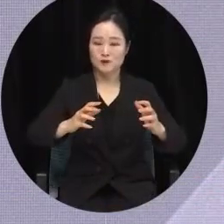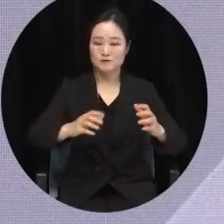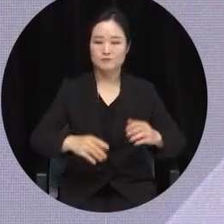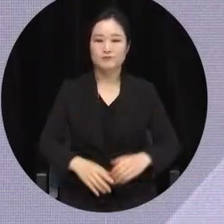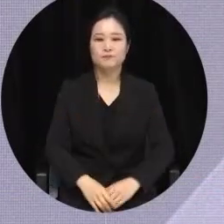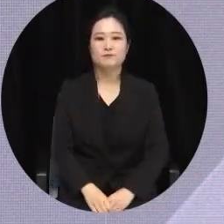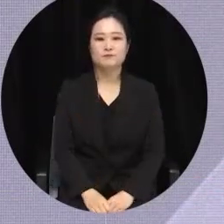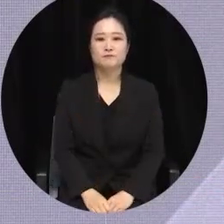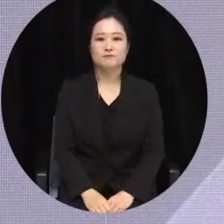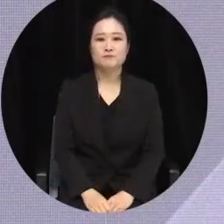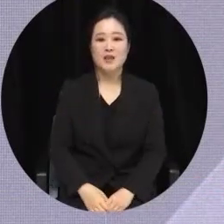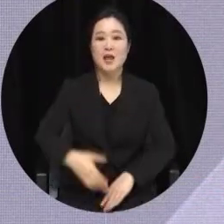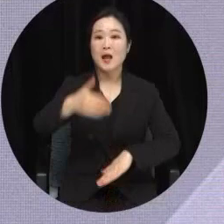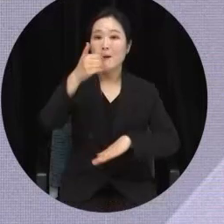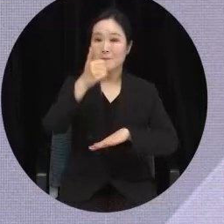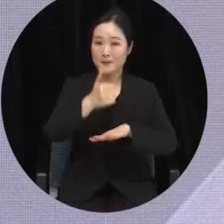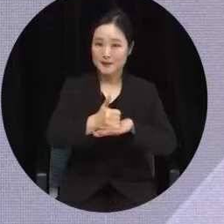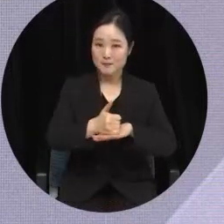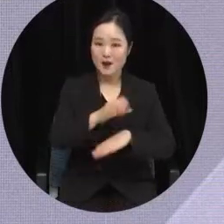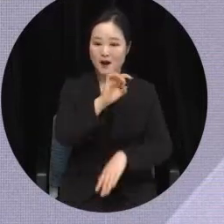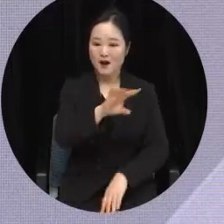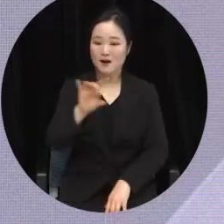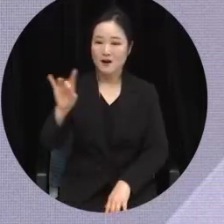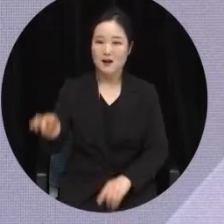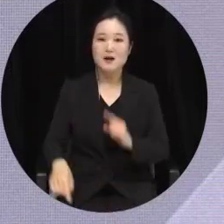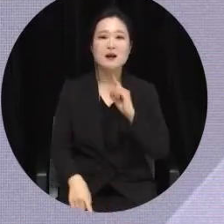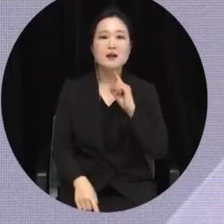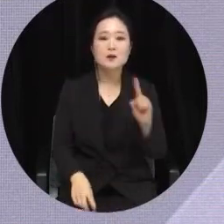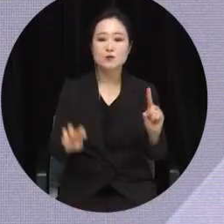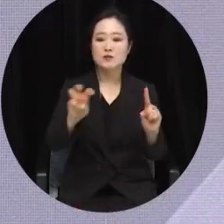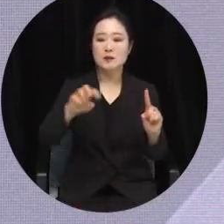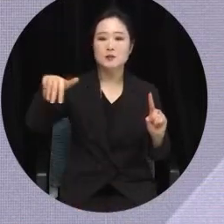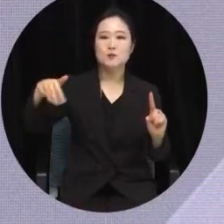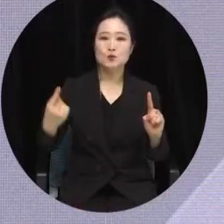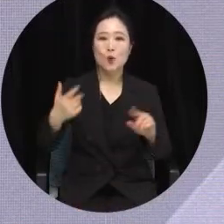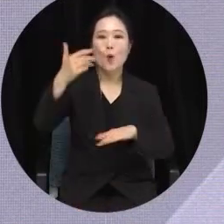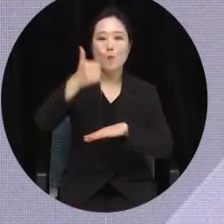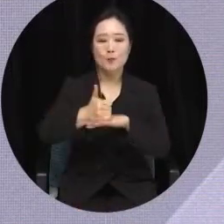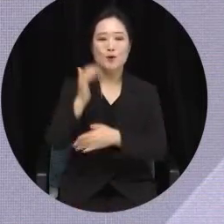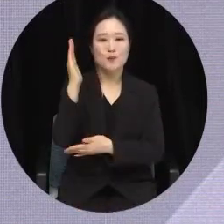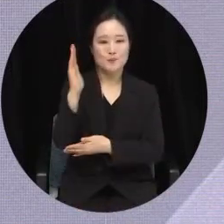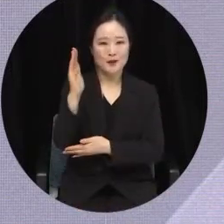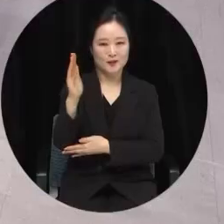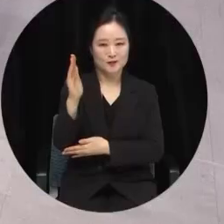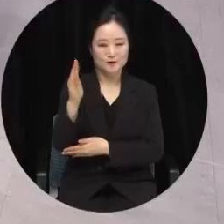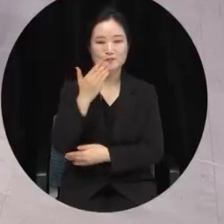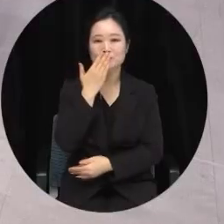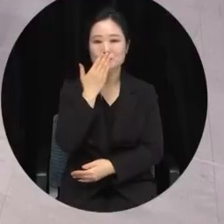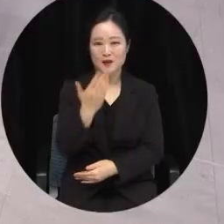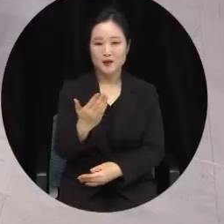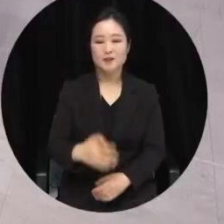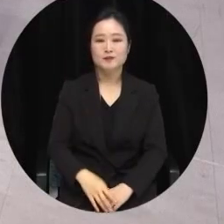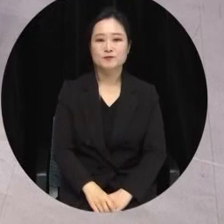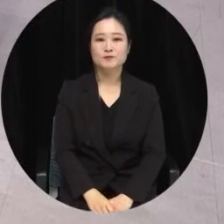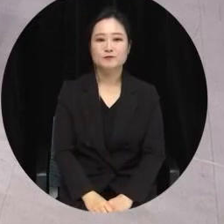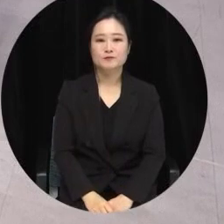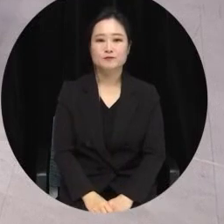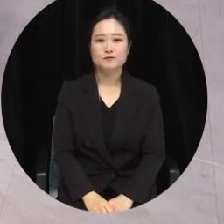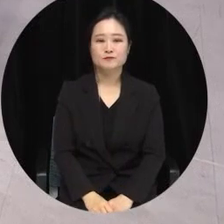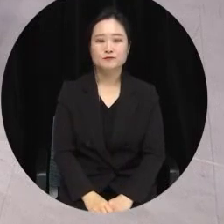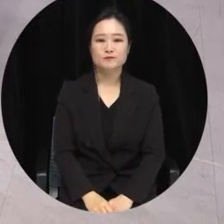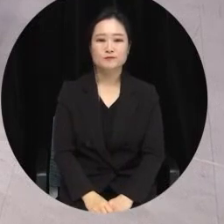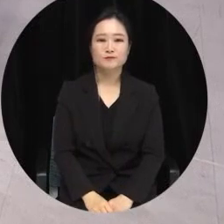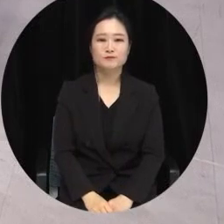후보자에게 1분 30초씩 마무리 발언 기회를 드립니다. 이번에도 정해진 순서에